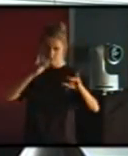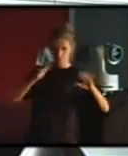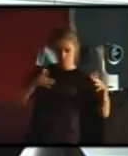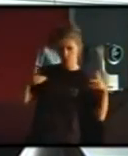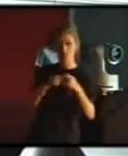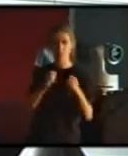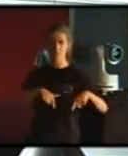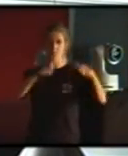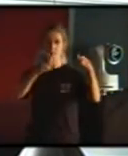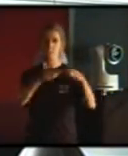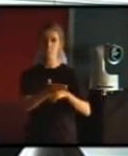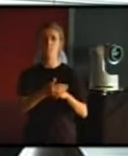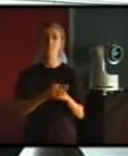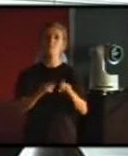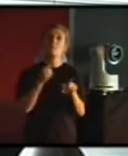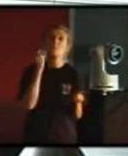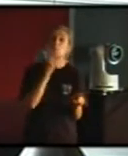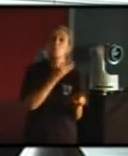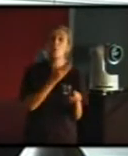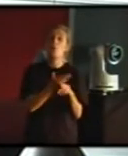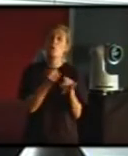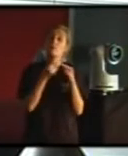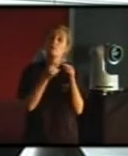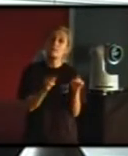On a un projet qui a aussi changé de couleur, qui est plus,